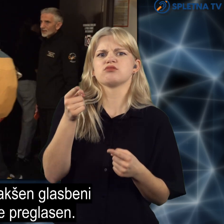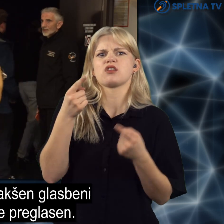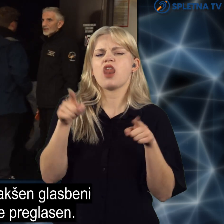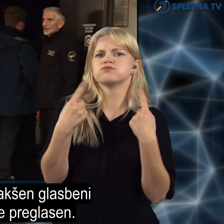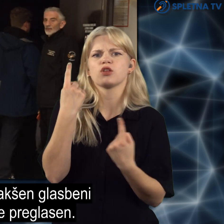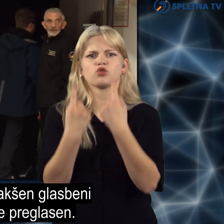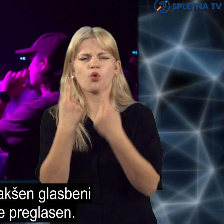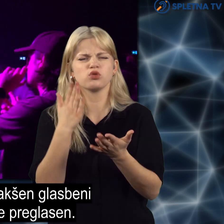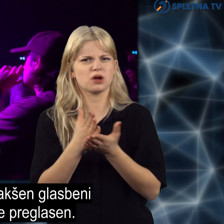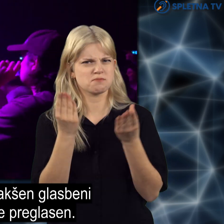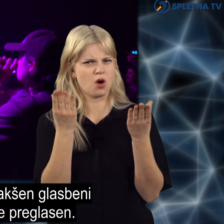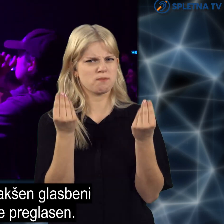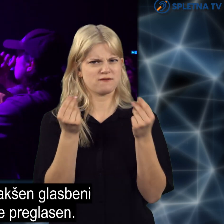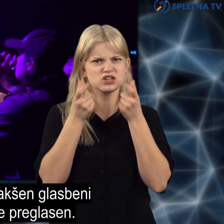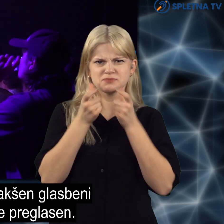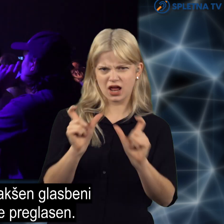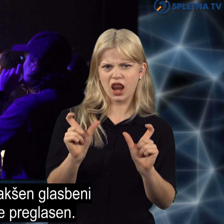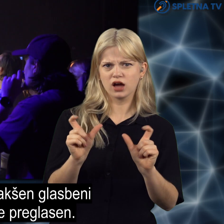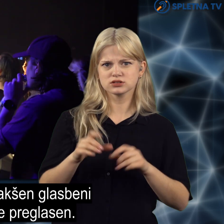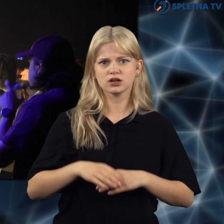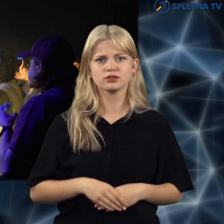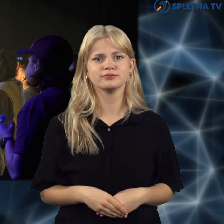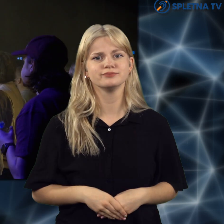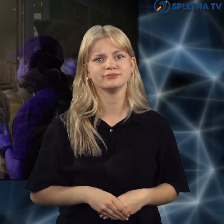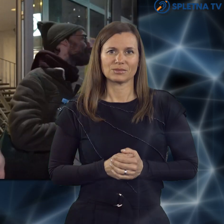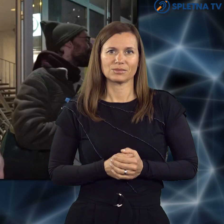kakšen glasbeni dogodek že preglasen.